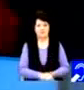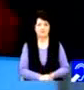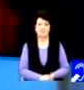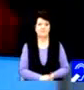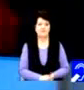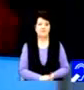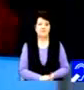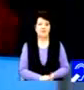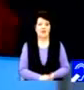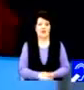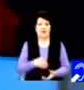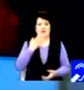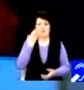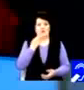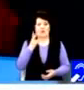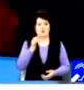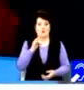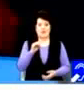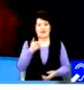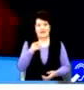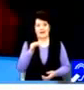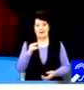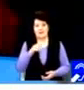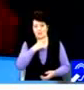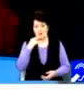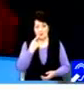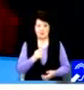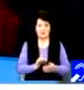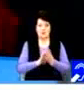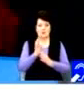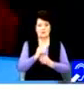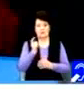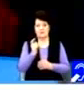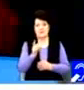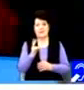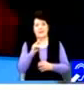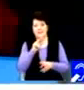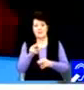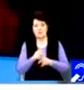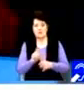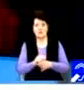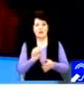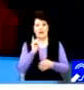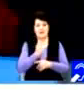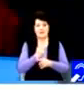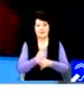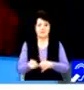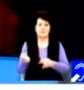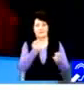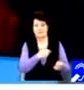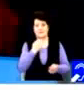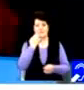legale fructe non grata în Rusia rossel hod naor a interzis importul la peste 20 de t de mere proaspete din Republica